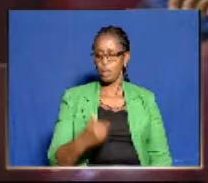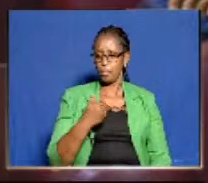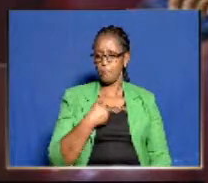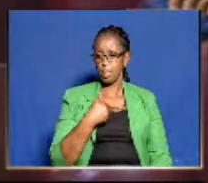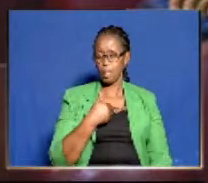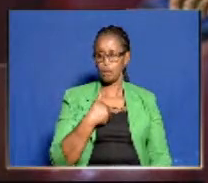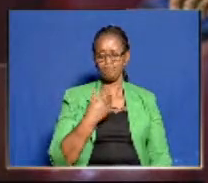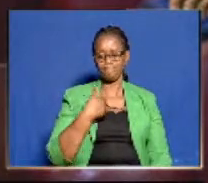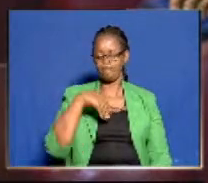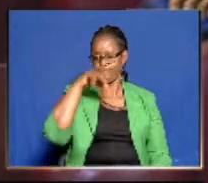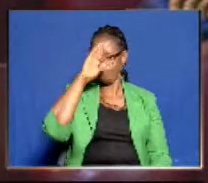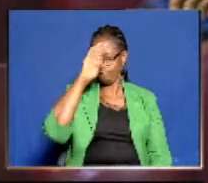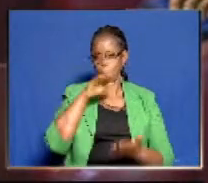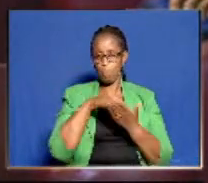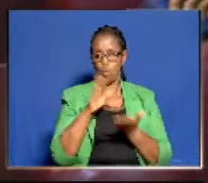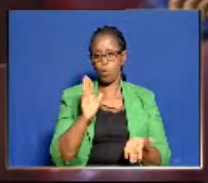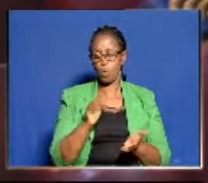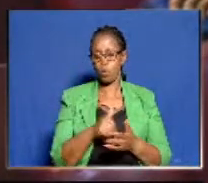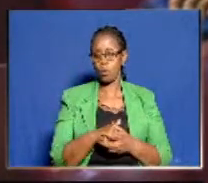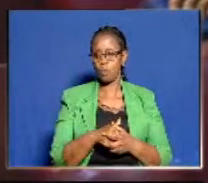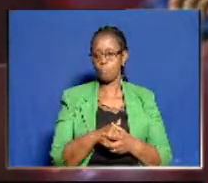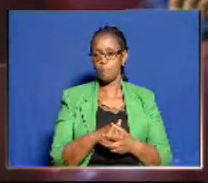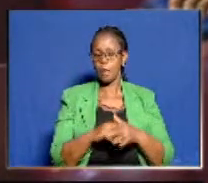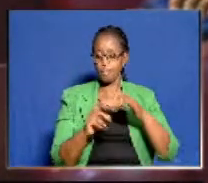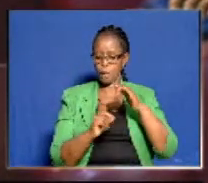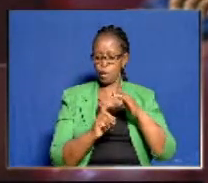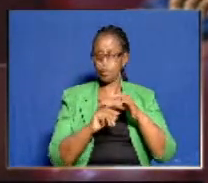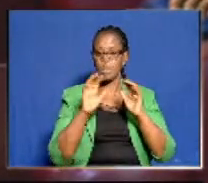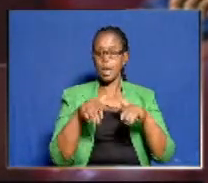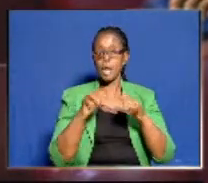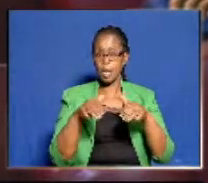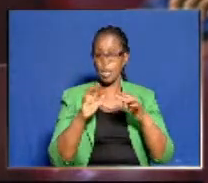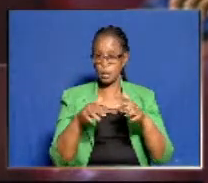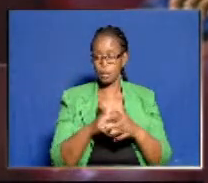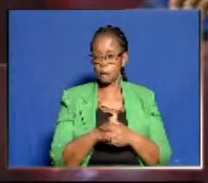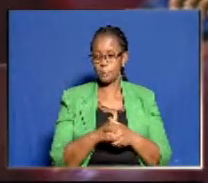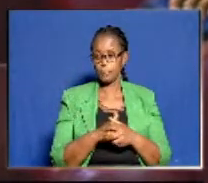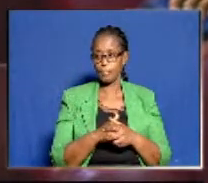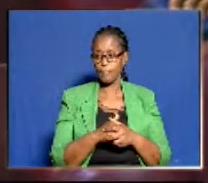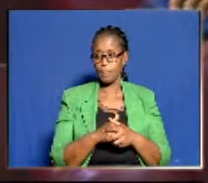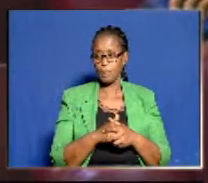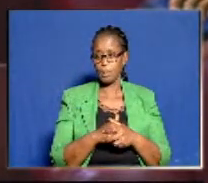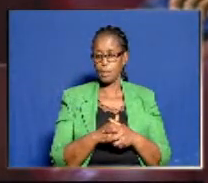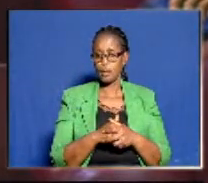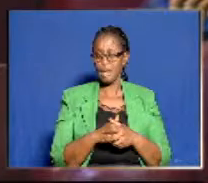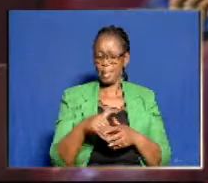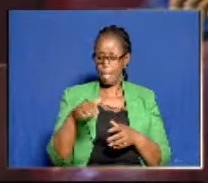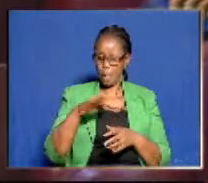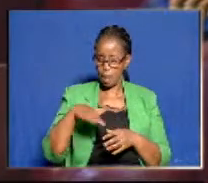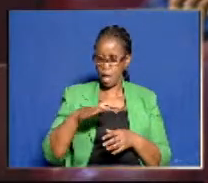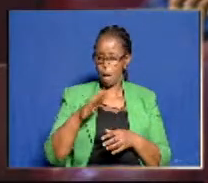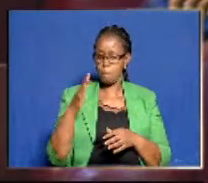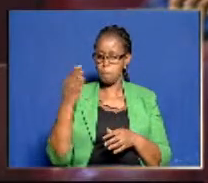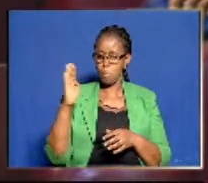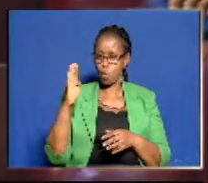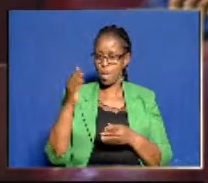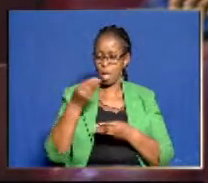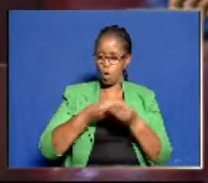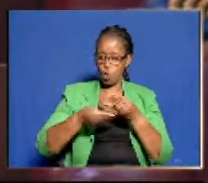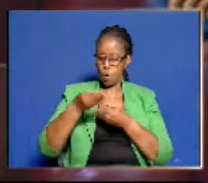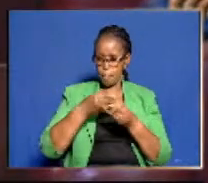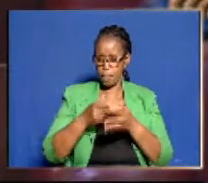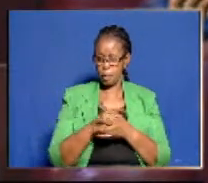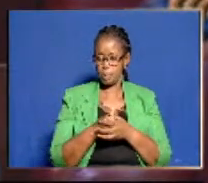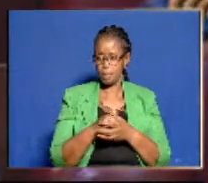na hii wizara ya agriculture kidogo hapa upande wa blue economy. Mimi